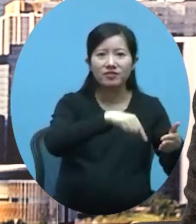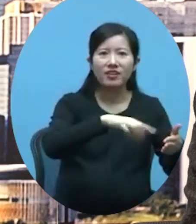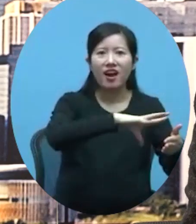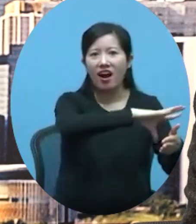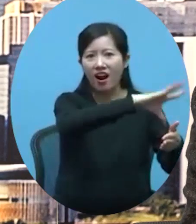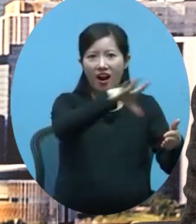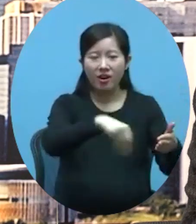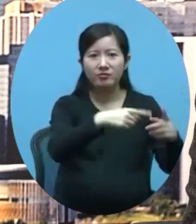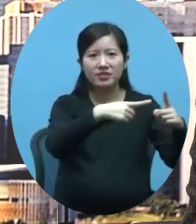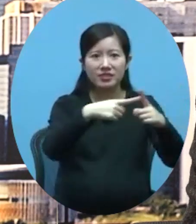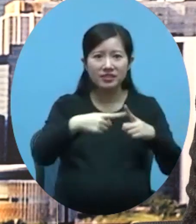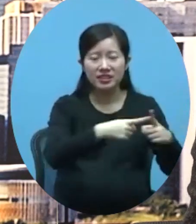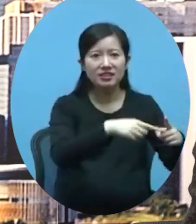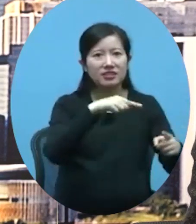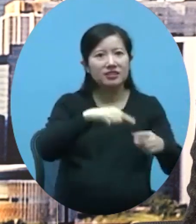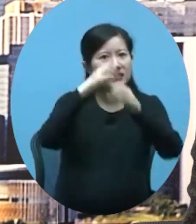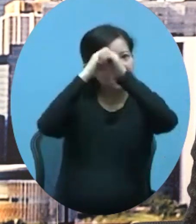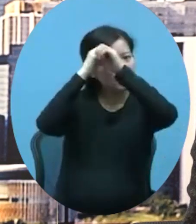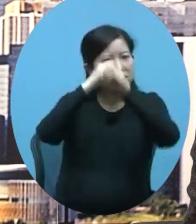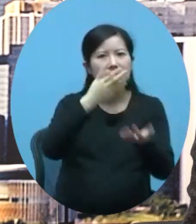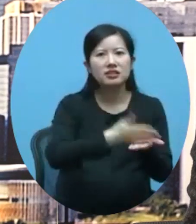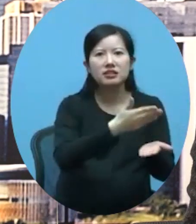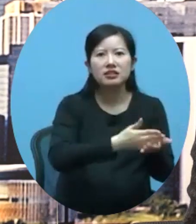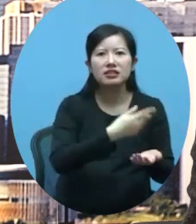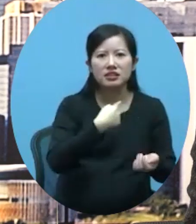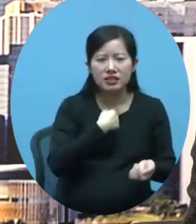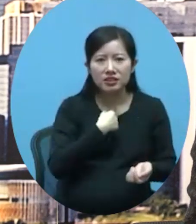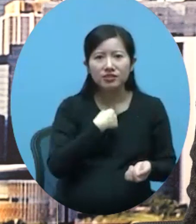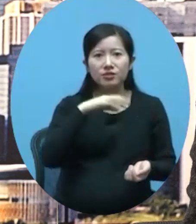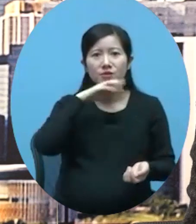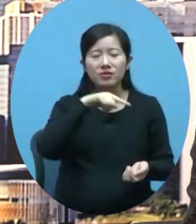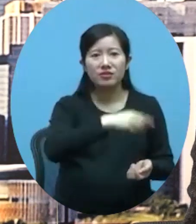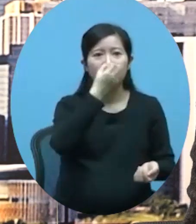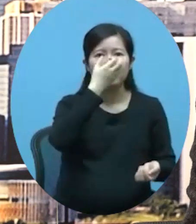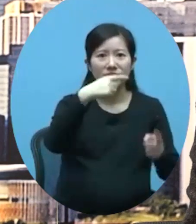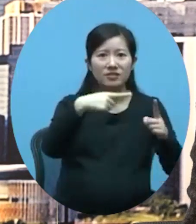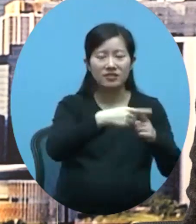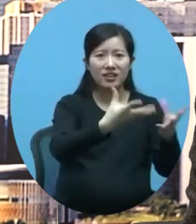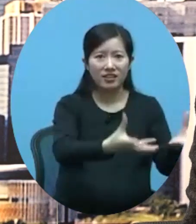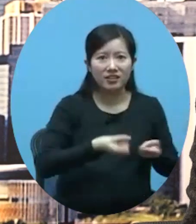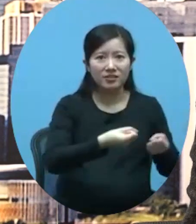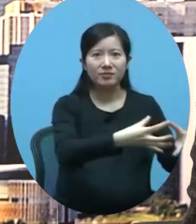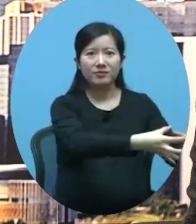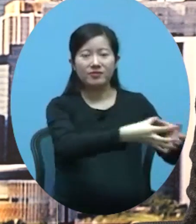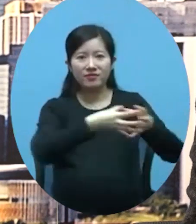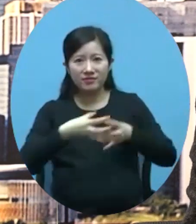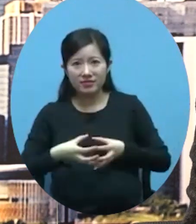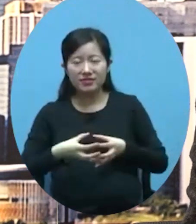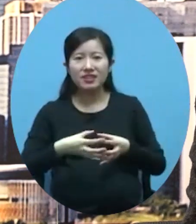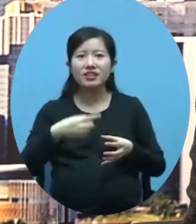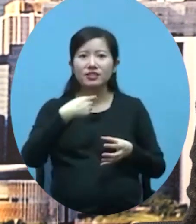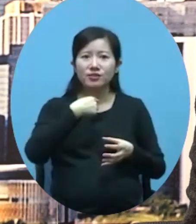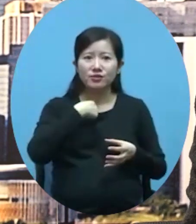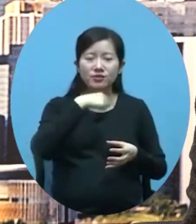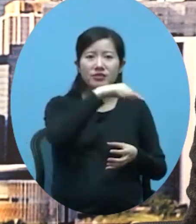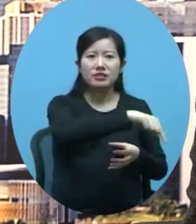测试那也都是呢当我们要接那些香港人他们回来的时候一定要是已经